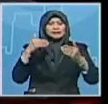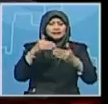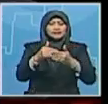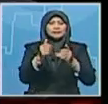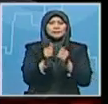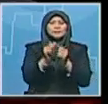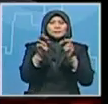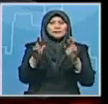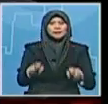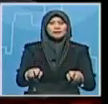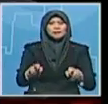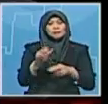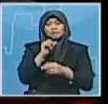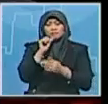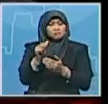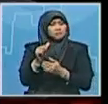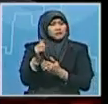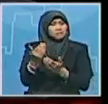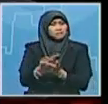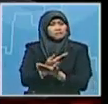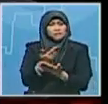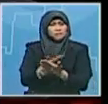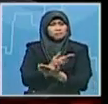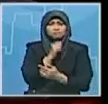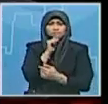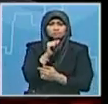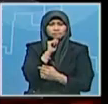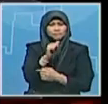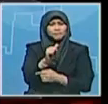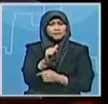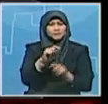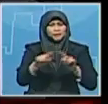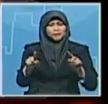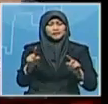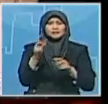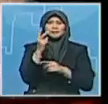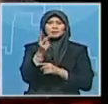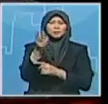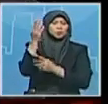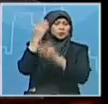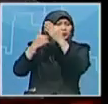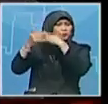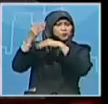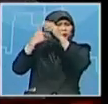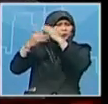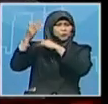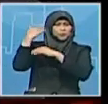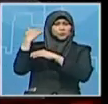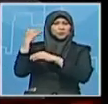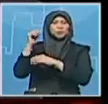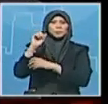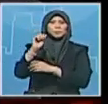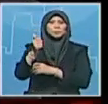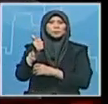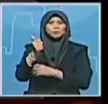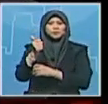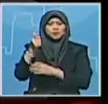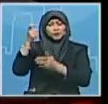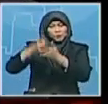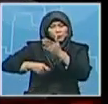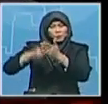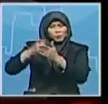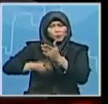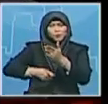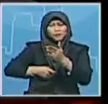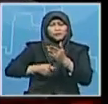rakyat. Tapi ini bukan perkara baru sebenarnya. Kalau kita lihat dari zaman-zaman dulu, 10 tol